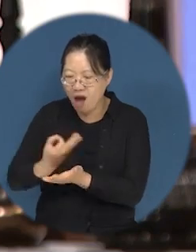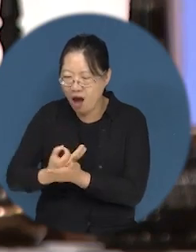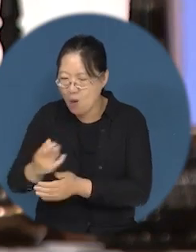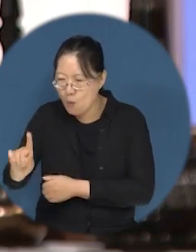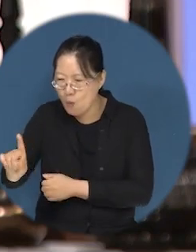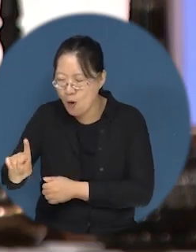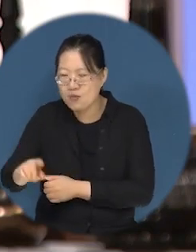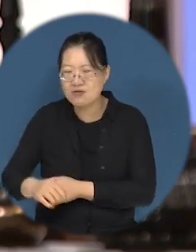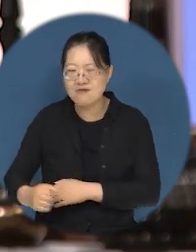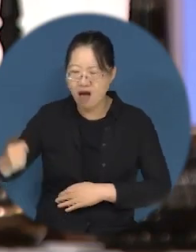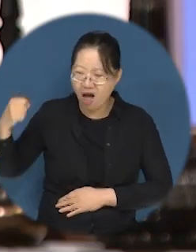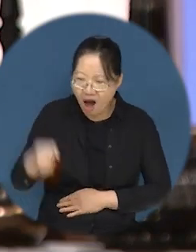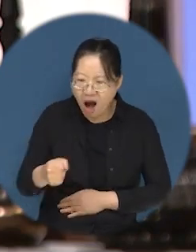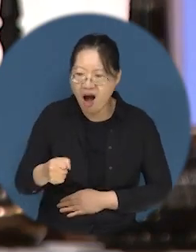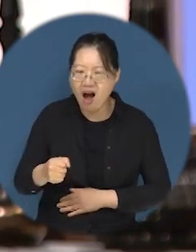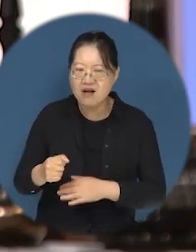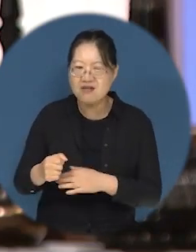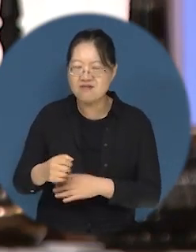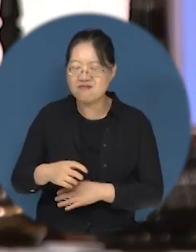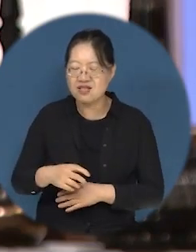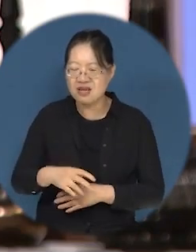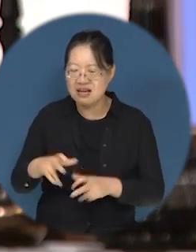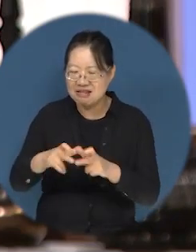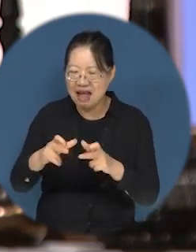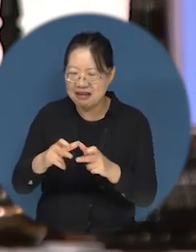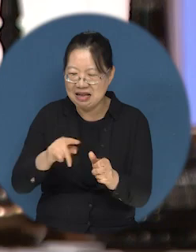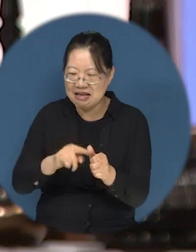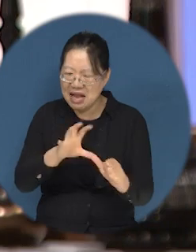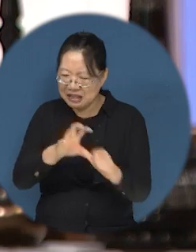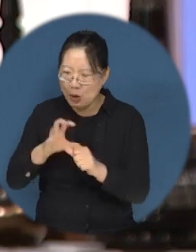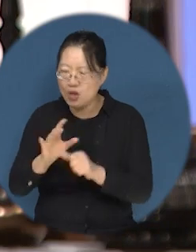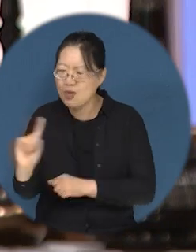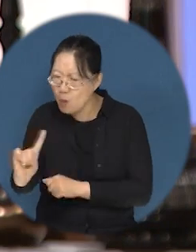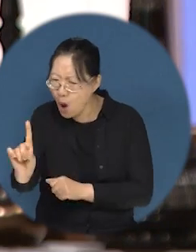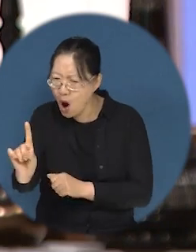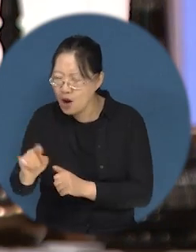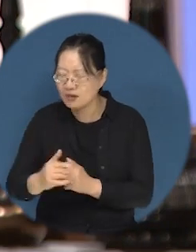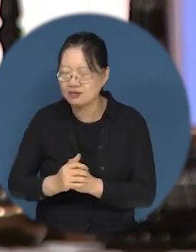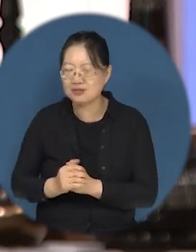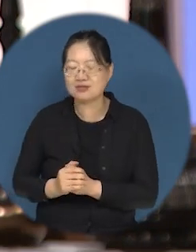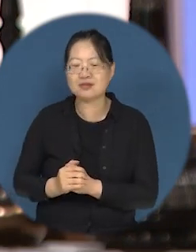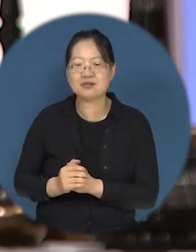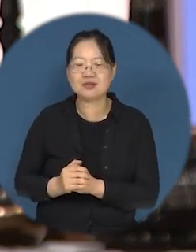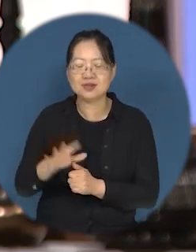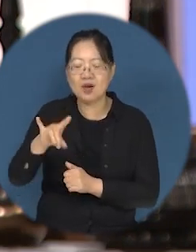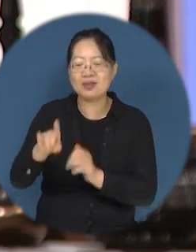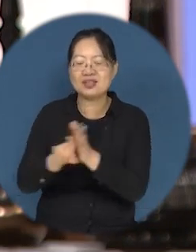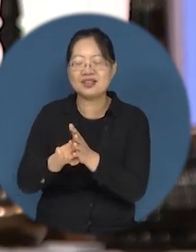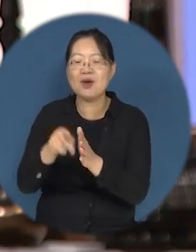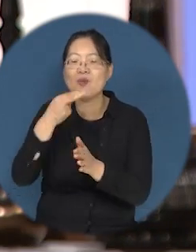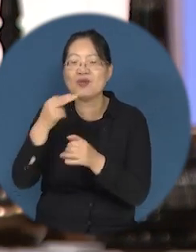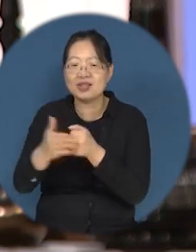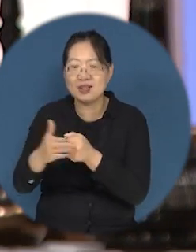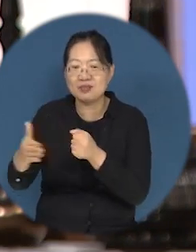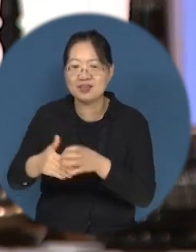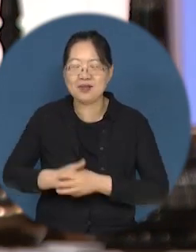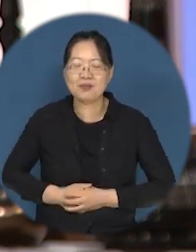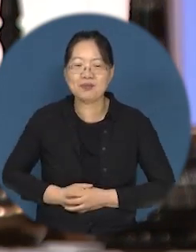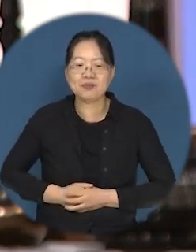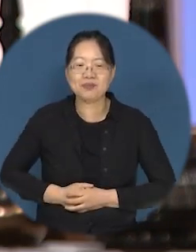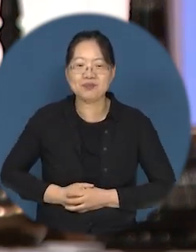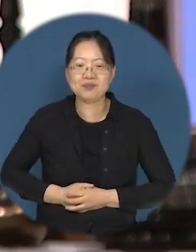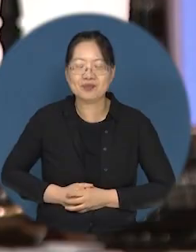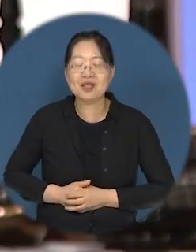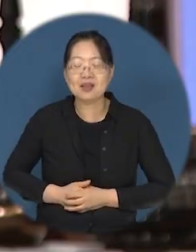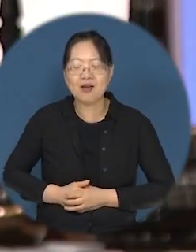그래서. 막 책상을 주먹으로 치신 분도 있고. 네, 처음에는 신뢰가 이제 아무래도 안 생기니까. 그래서 사실은 제가 그때 할 수